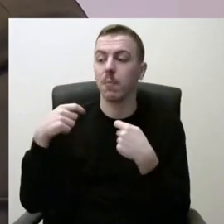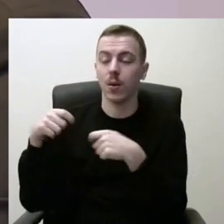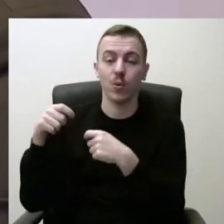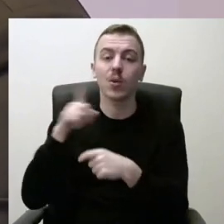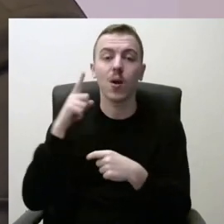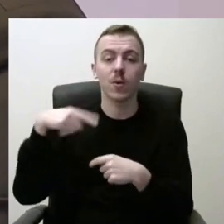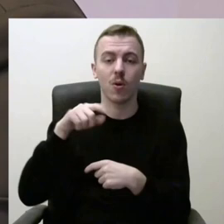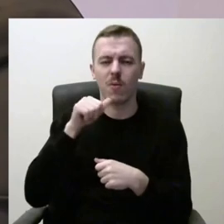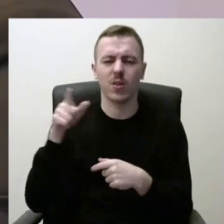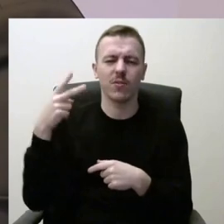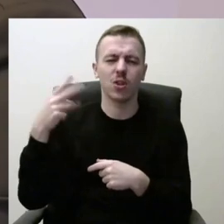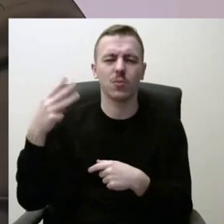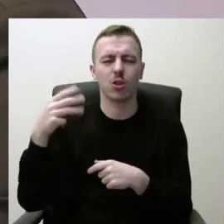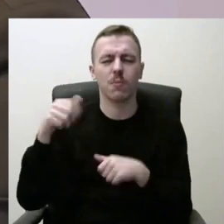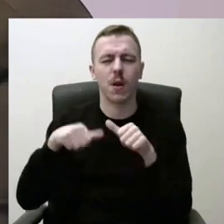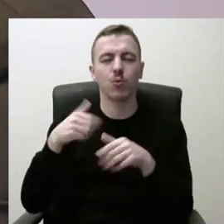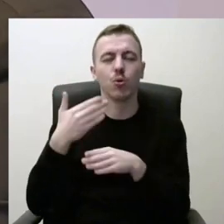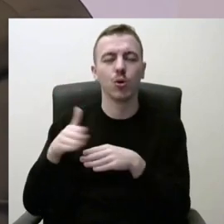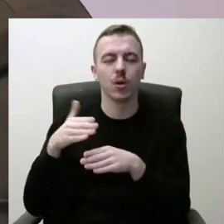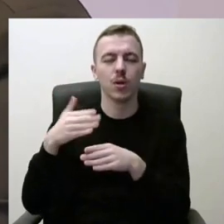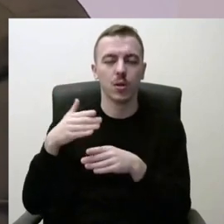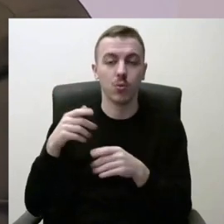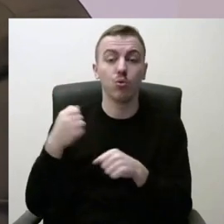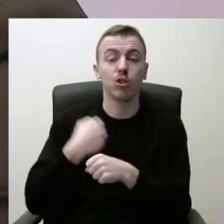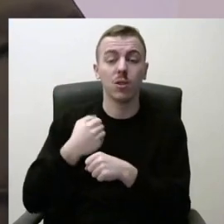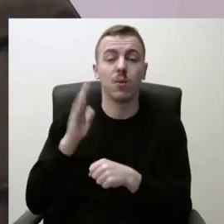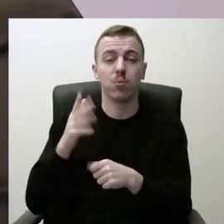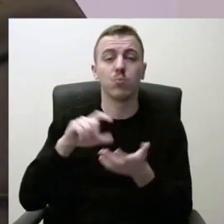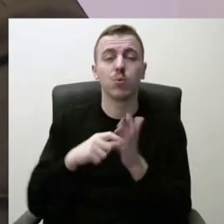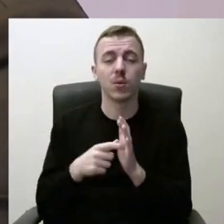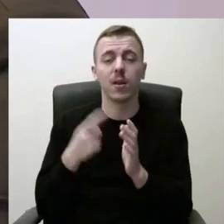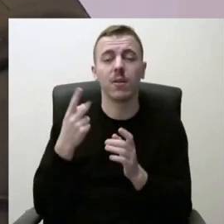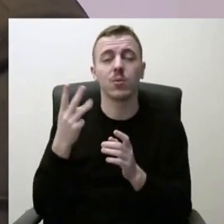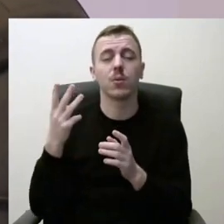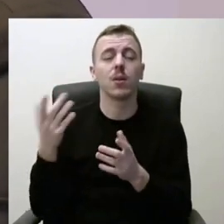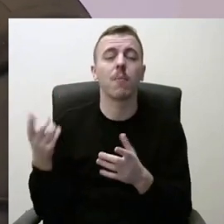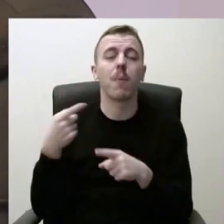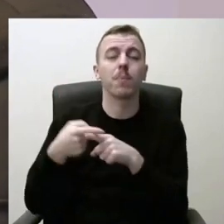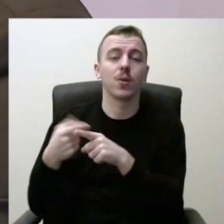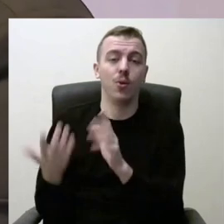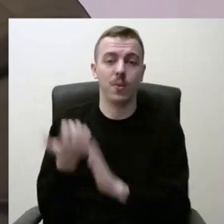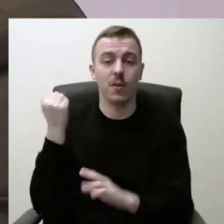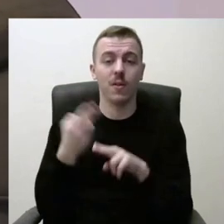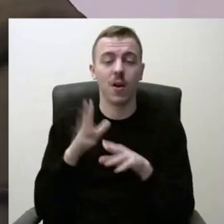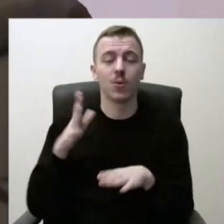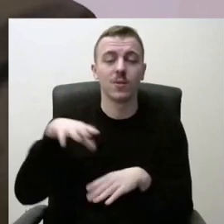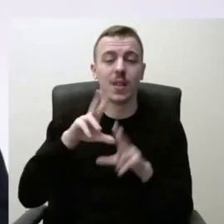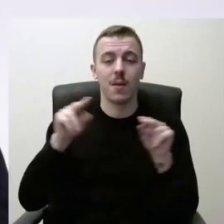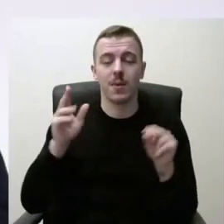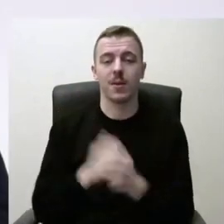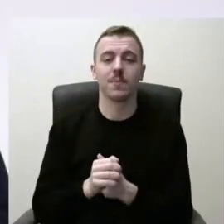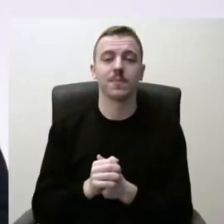per 20-30 metų, uždirbs kauniečiams dar ne vieną būta. Ir visi bus laimingi, turės gerą laimės indeksą Kaune.